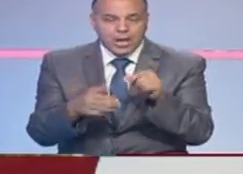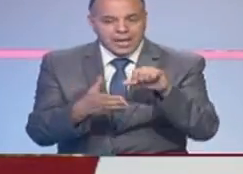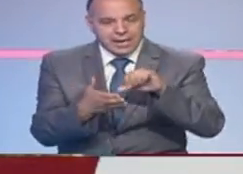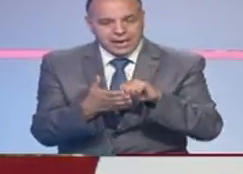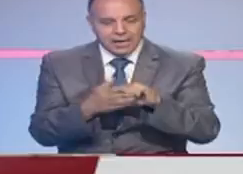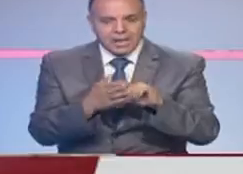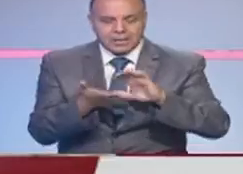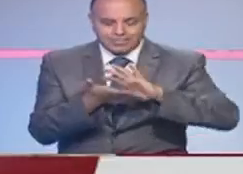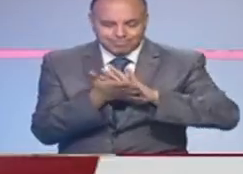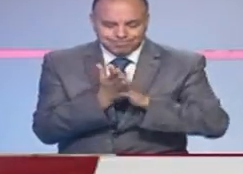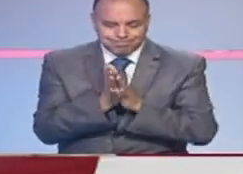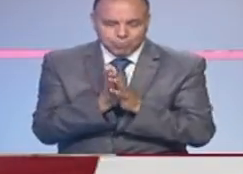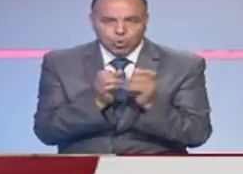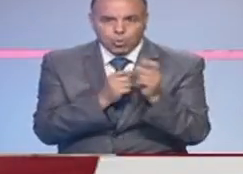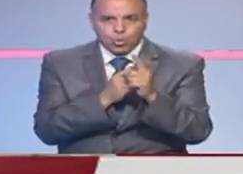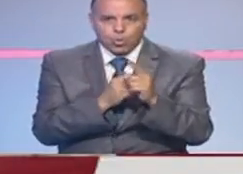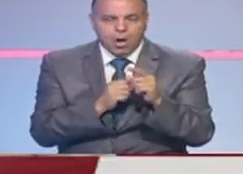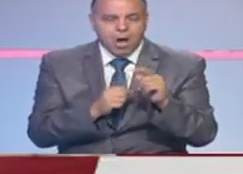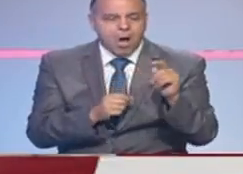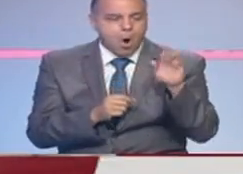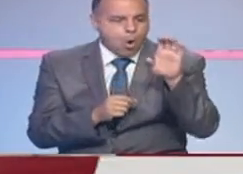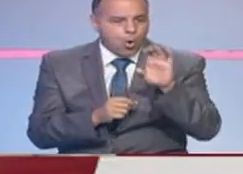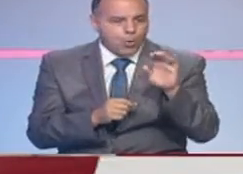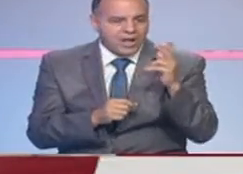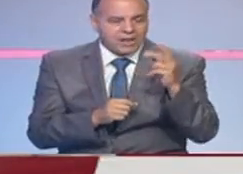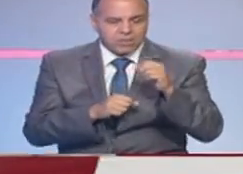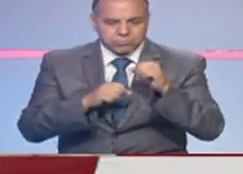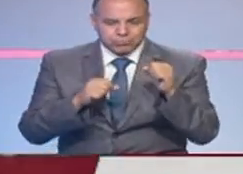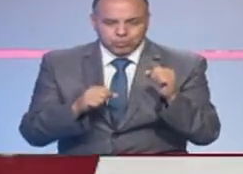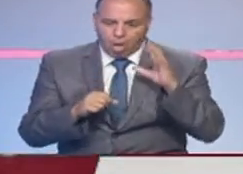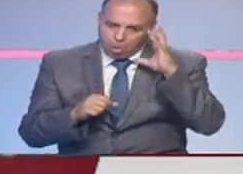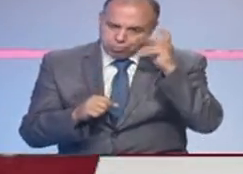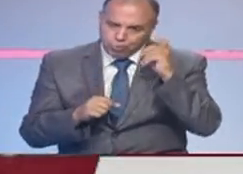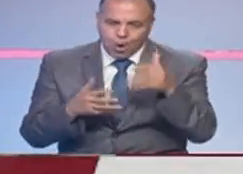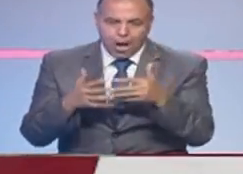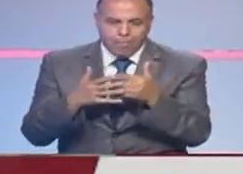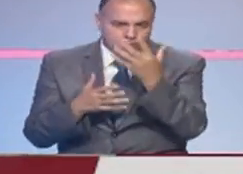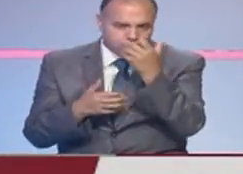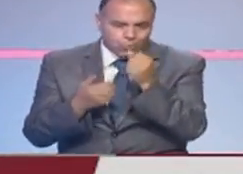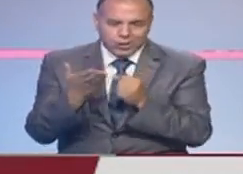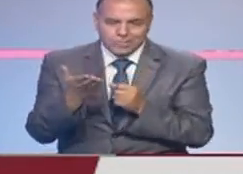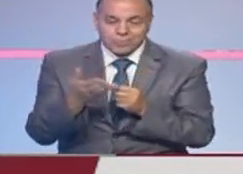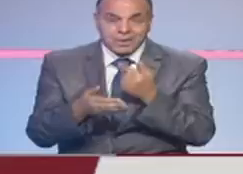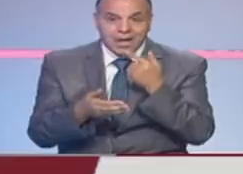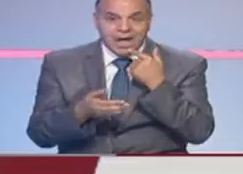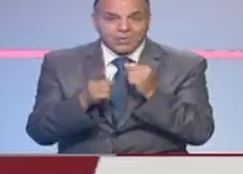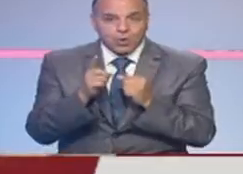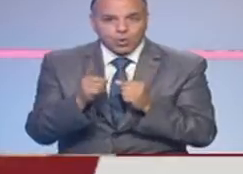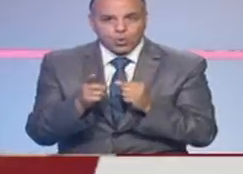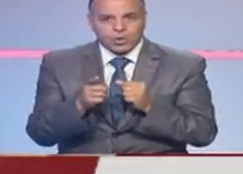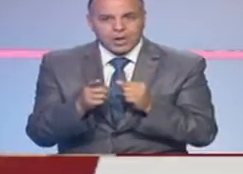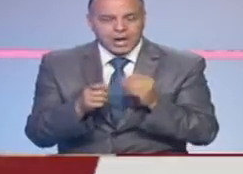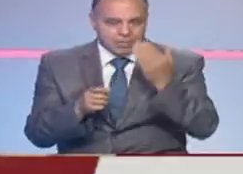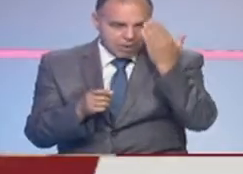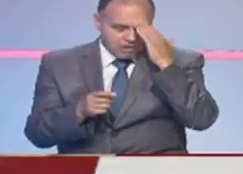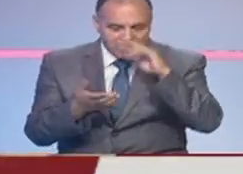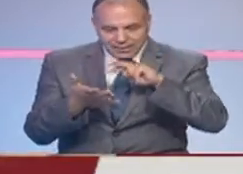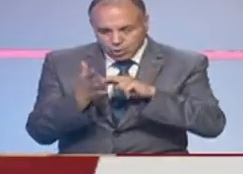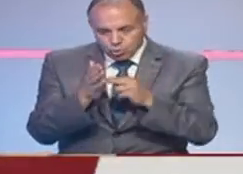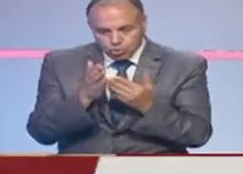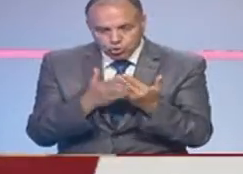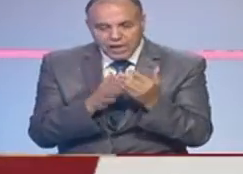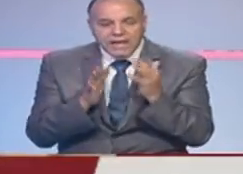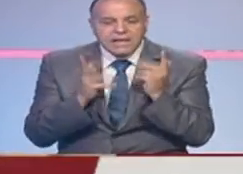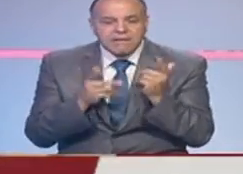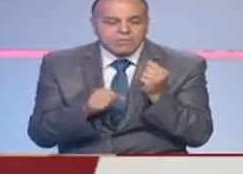لتخصيب اليورانيوم غضب القوى الاوروبيه الثلاث الكبرى والولايات المتحده باعتباره ان معرفه هذه التكنولوجيا